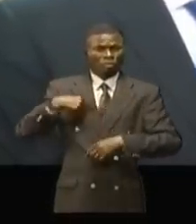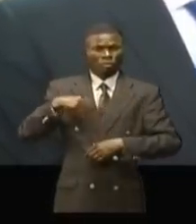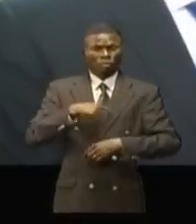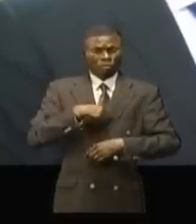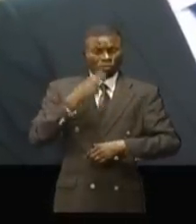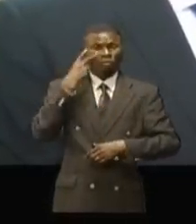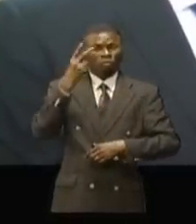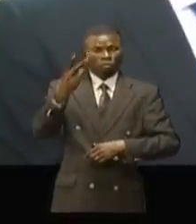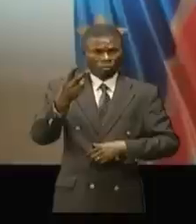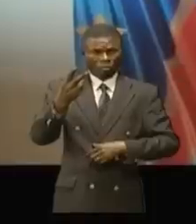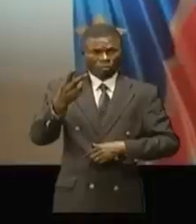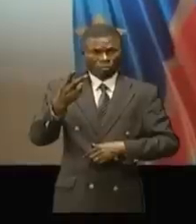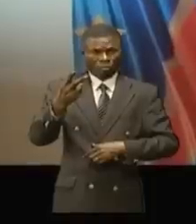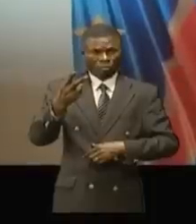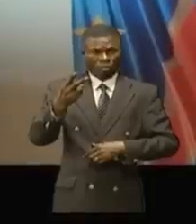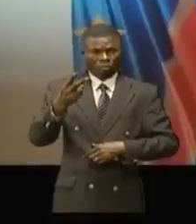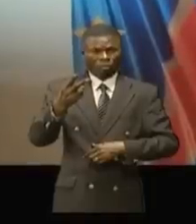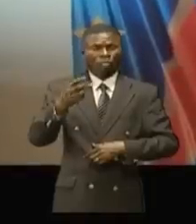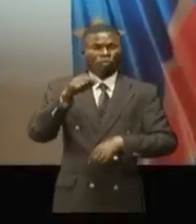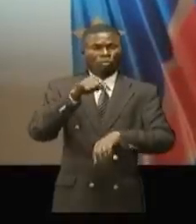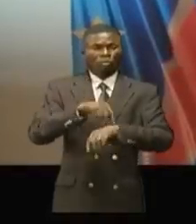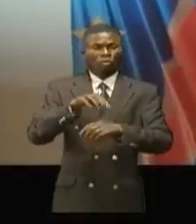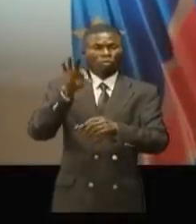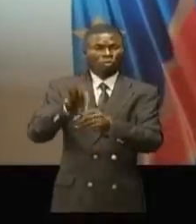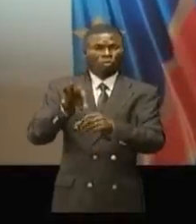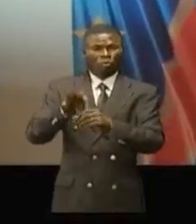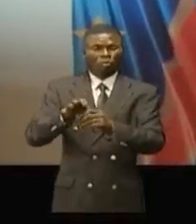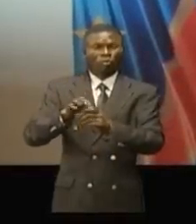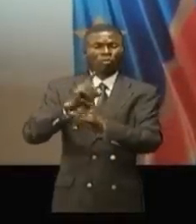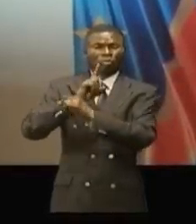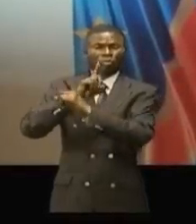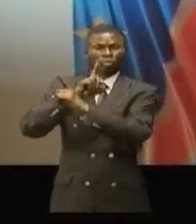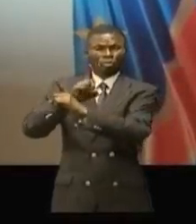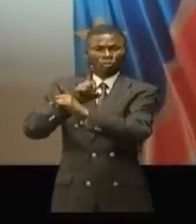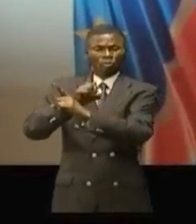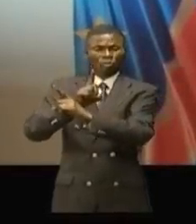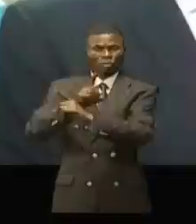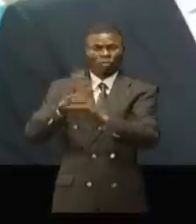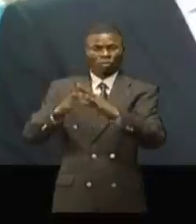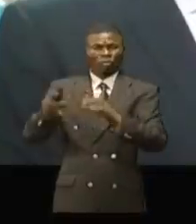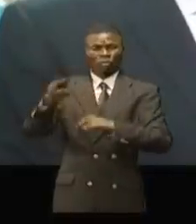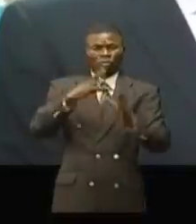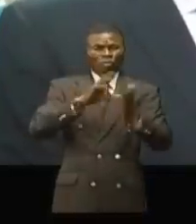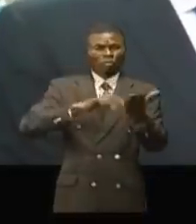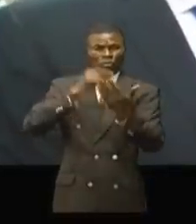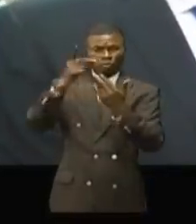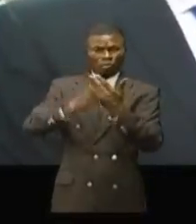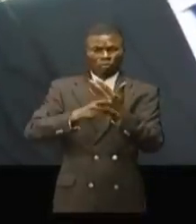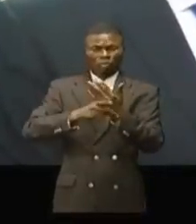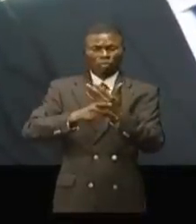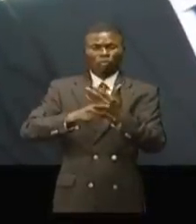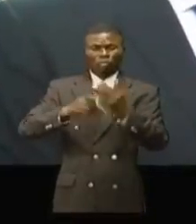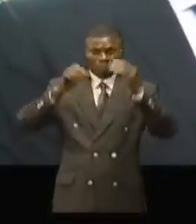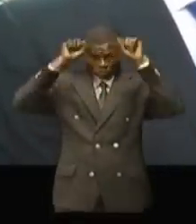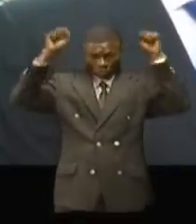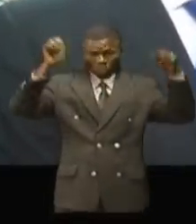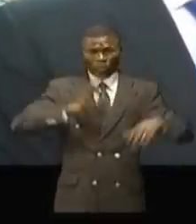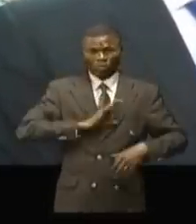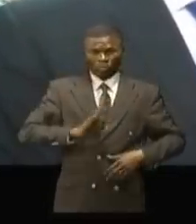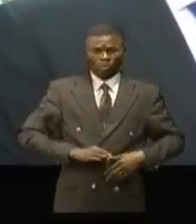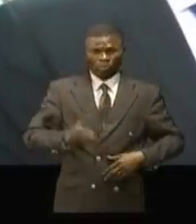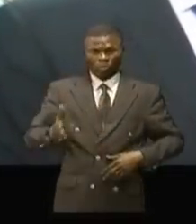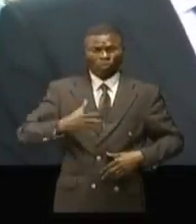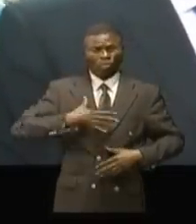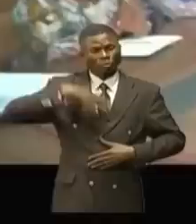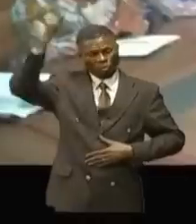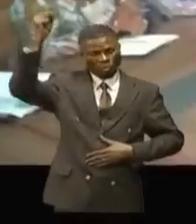trouverons devant le corps électoral pour défendre ensemble le programme de notre champion, le président